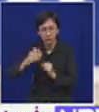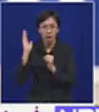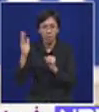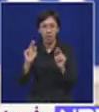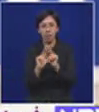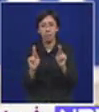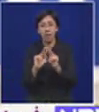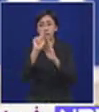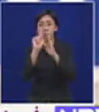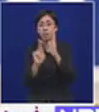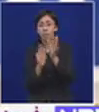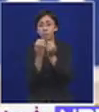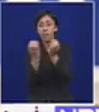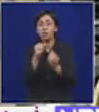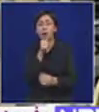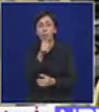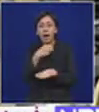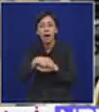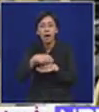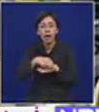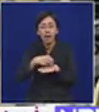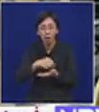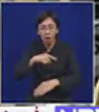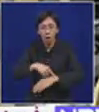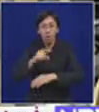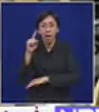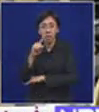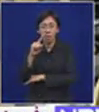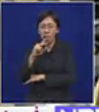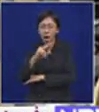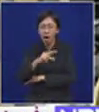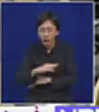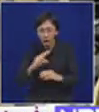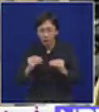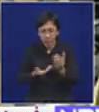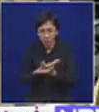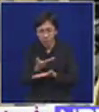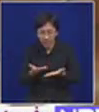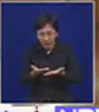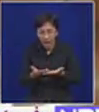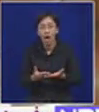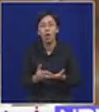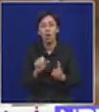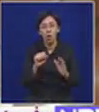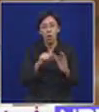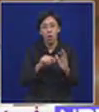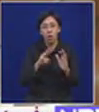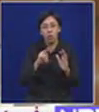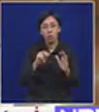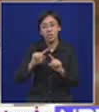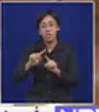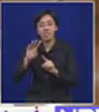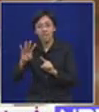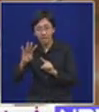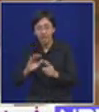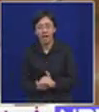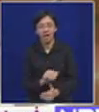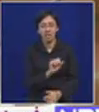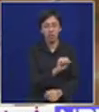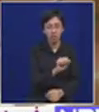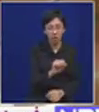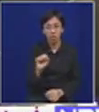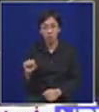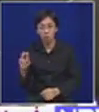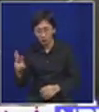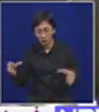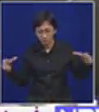ร่างรัฐธรรมนูญระบุว่าในช่วงบ่ายที่ประชุมได้พิจารณาในส่วน4บทที่ใช้แก่สภาทั้ง2อาทิ